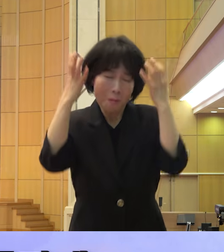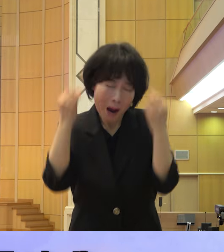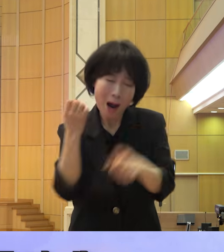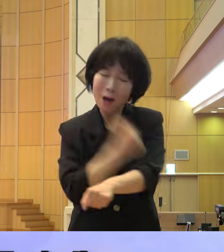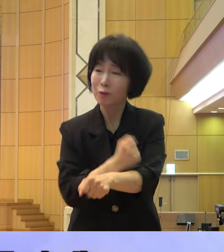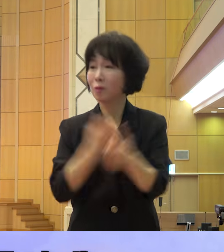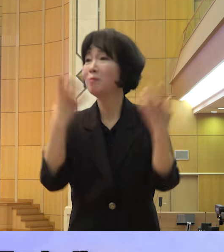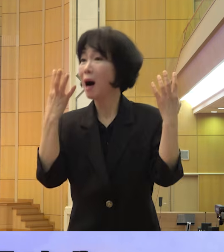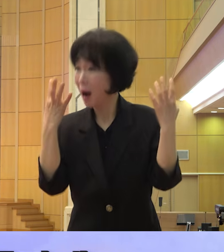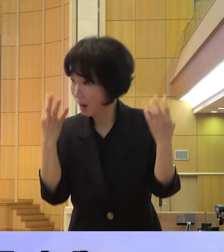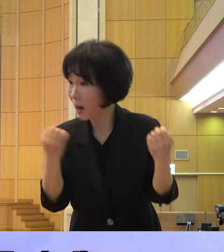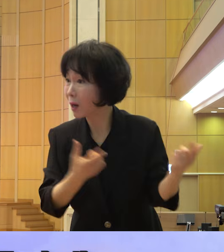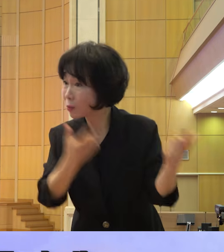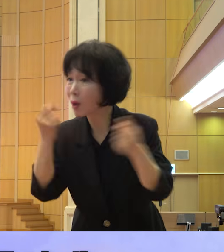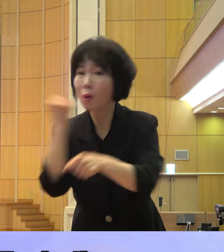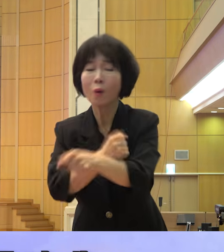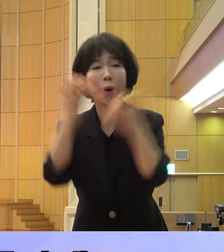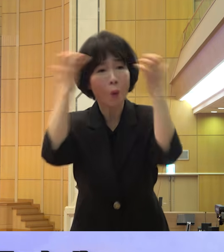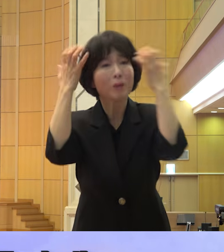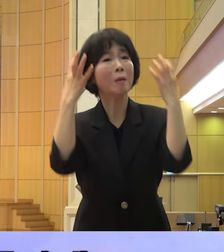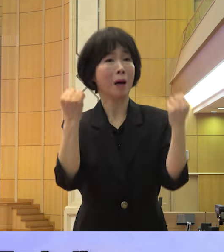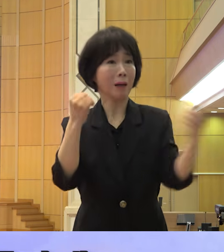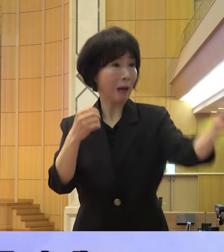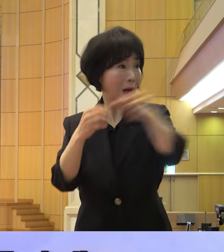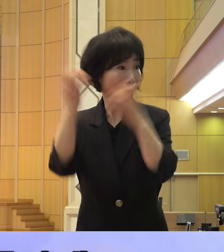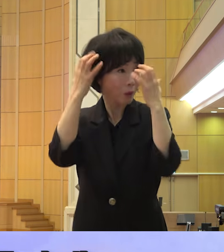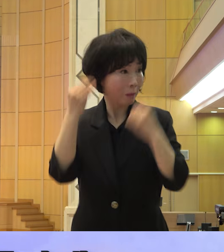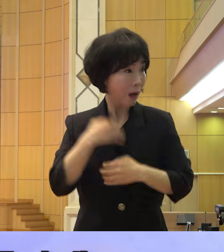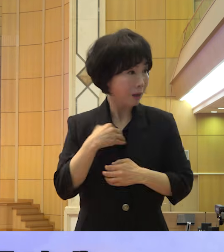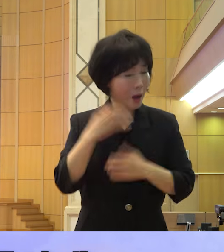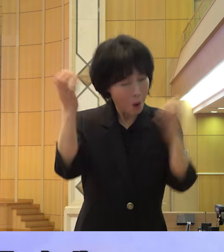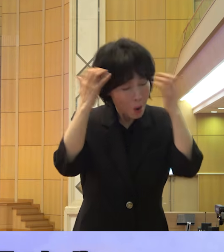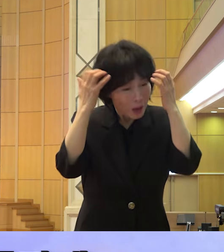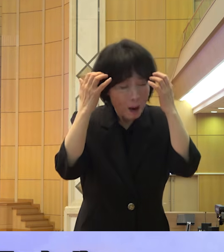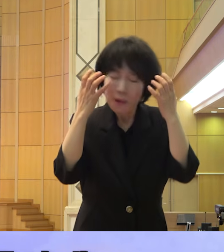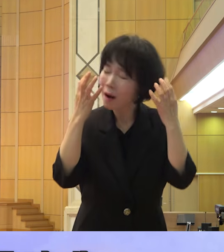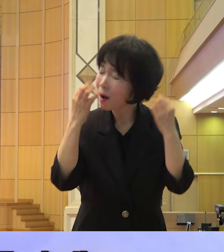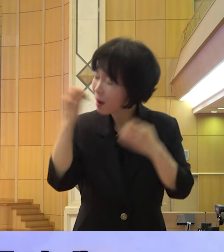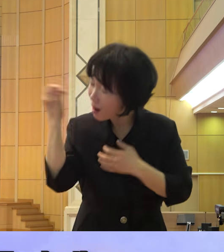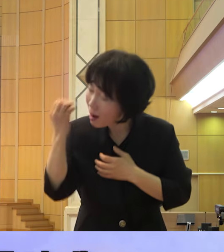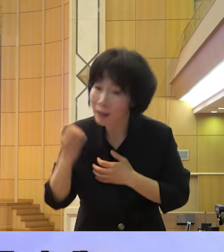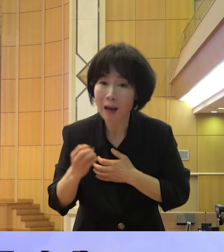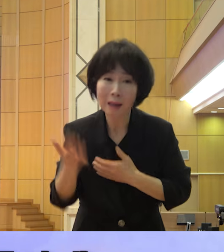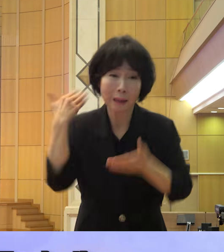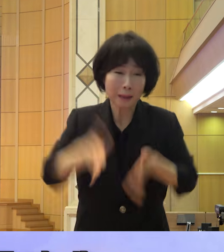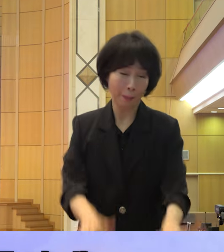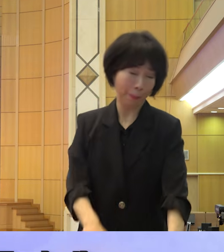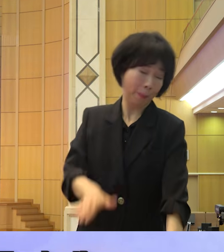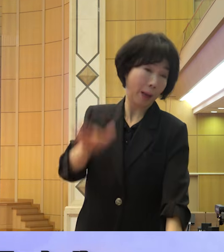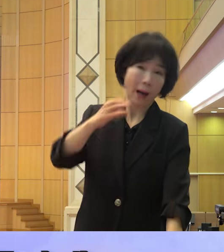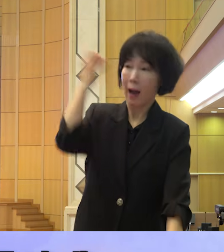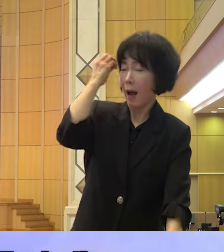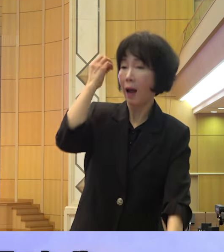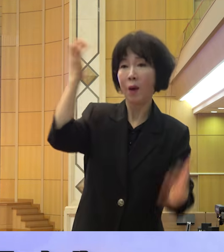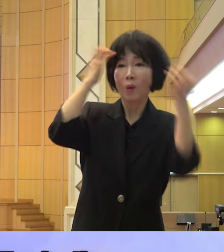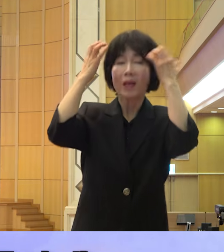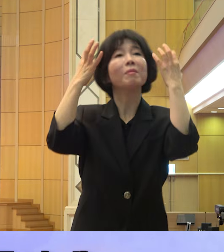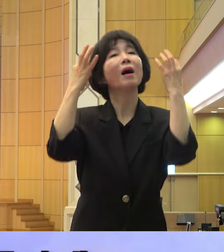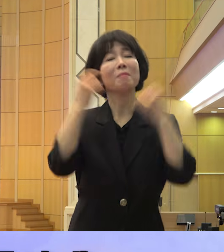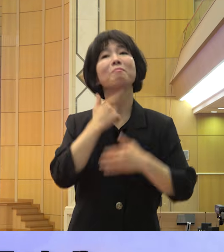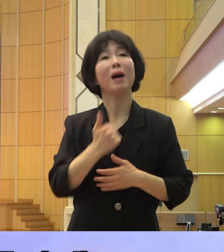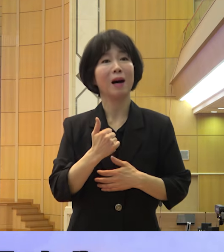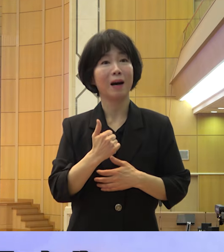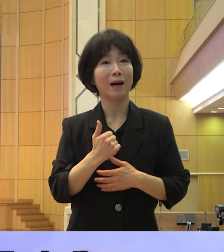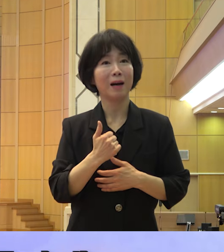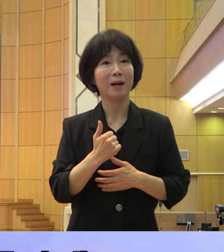뜻인데 이렇게 누구나 고생 없는 사람이 없지요. 저도 솔직히 진짜 고생 너무 많이 했는데,